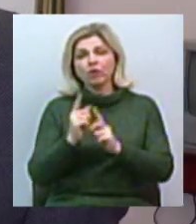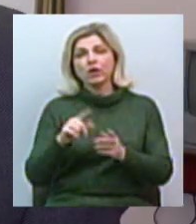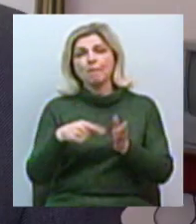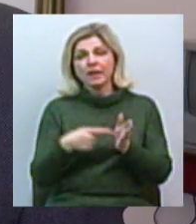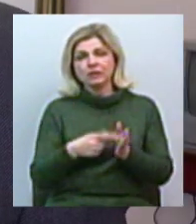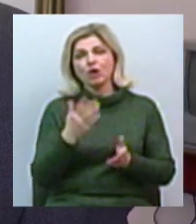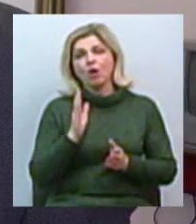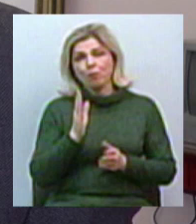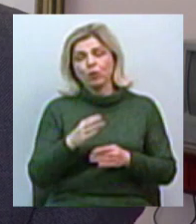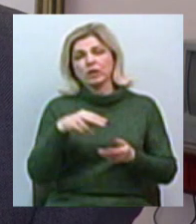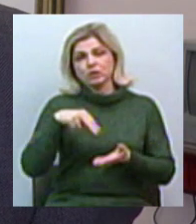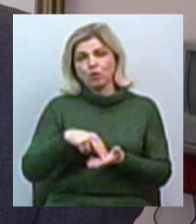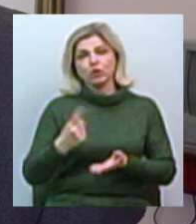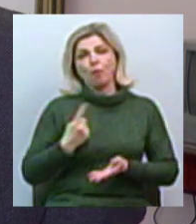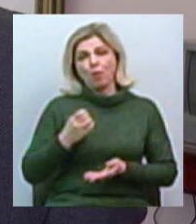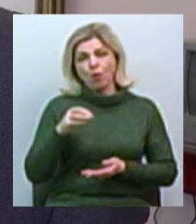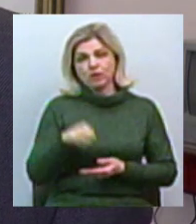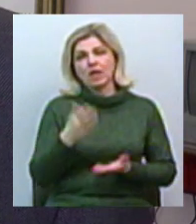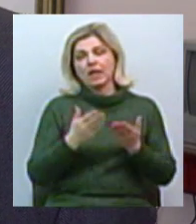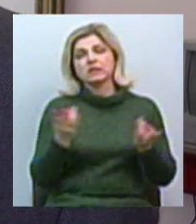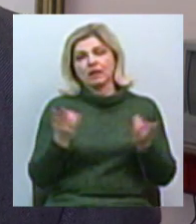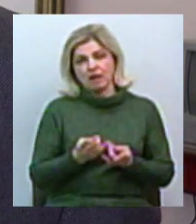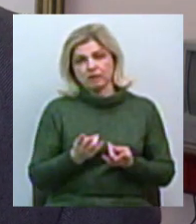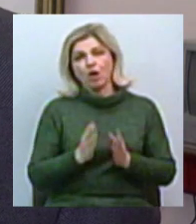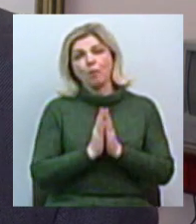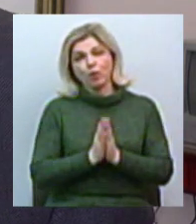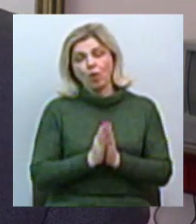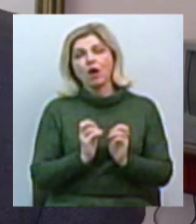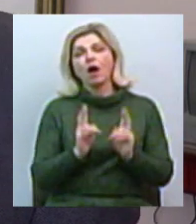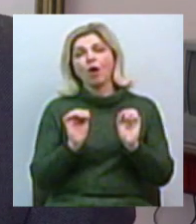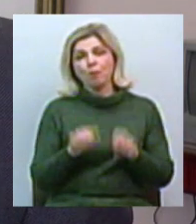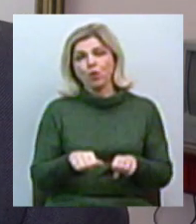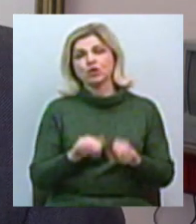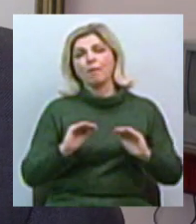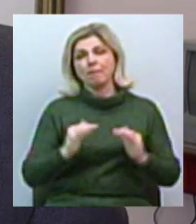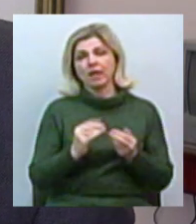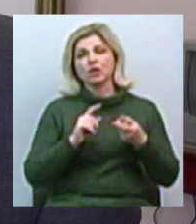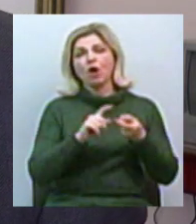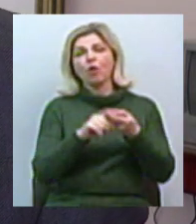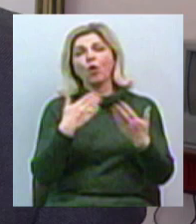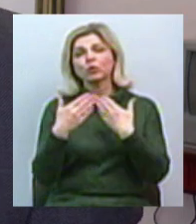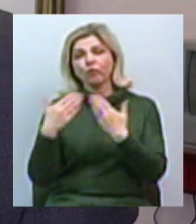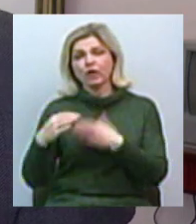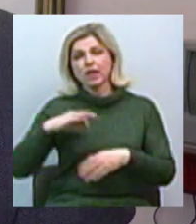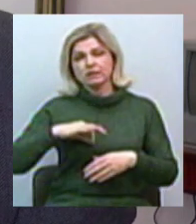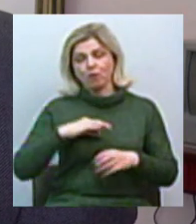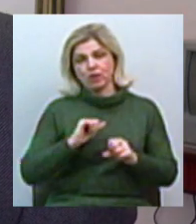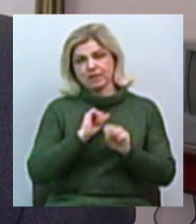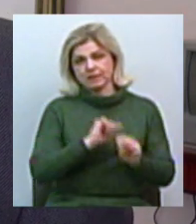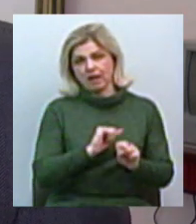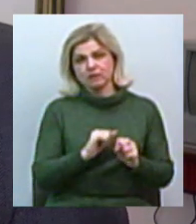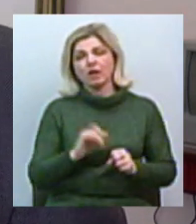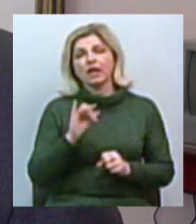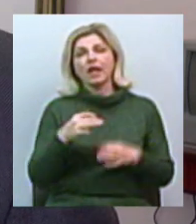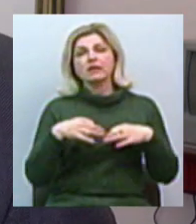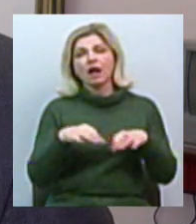якщо виникне необхідність. Ми до цього готові. Прохання – якомога менше контактувати, використовувати засоби захисту. В транспорт